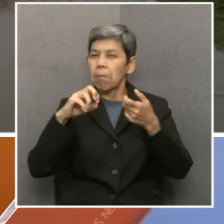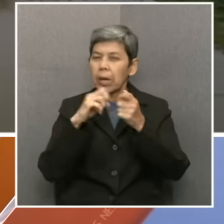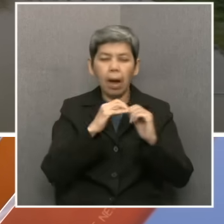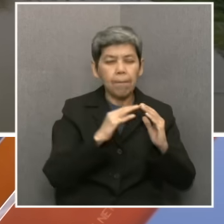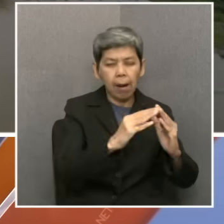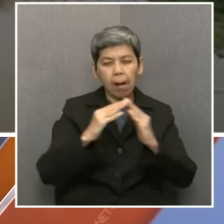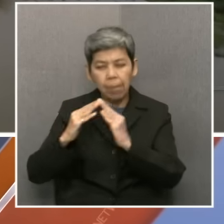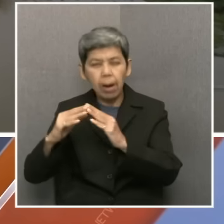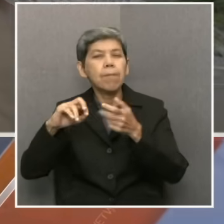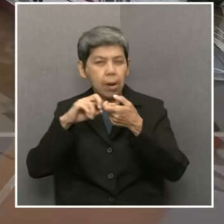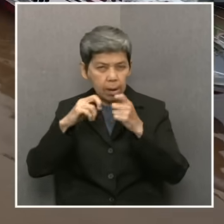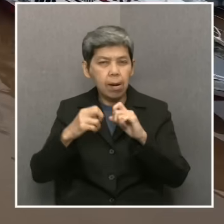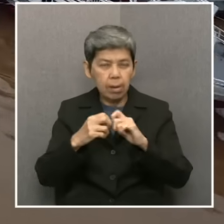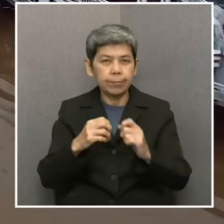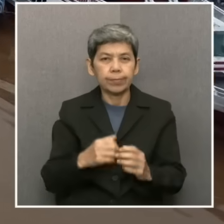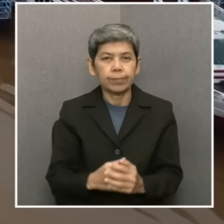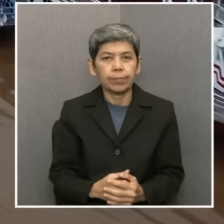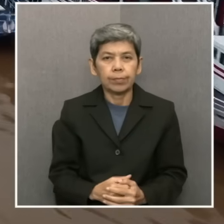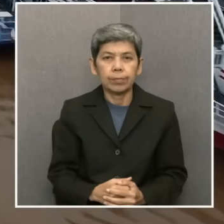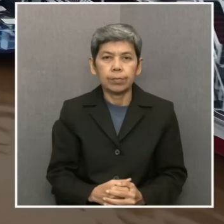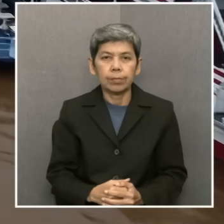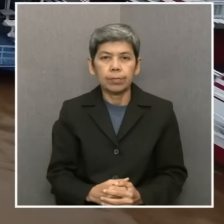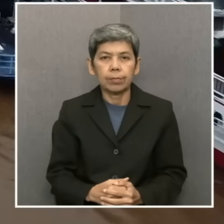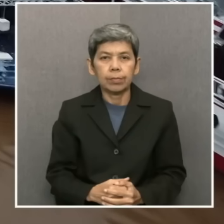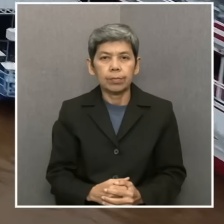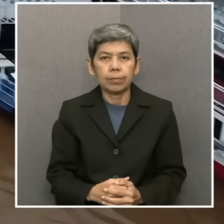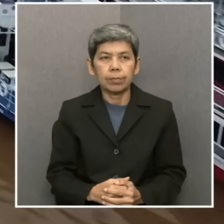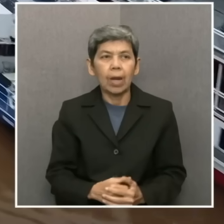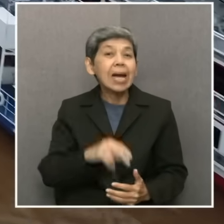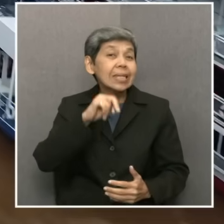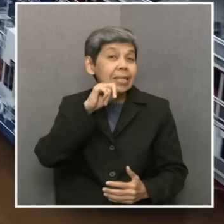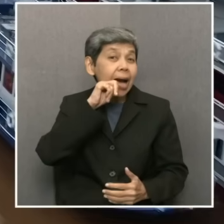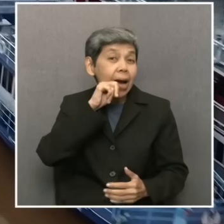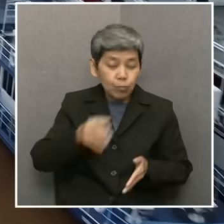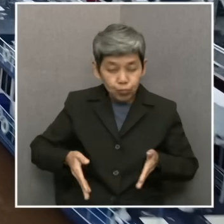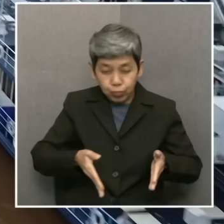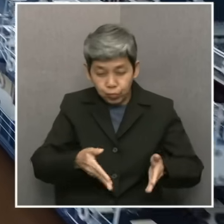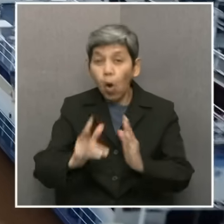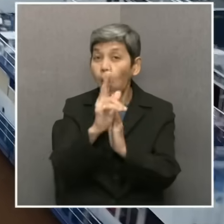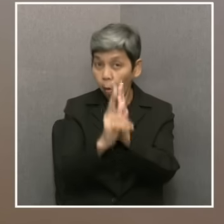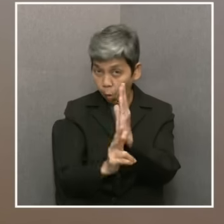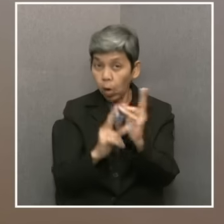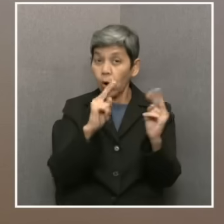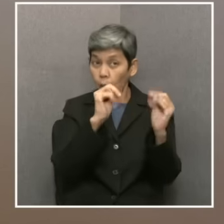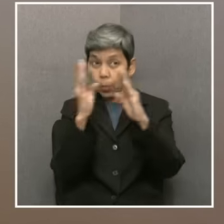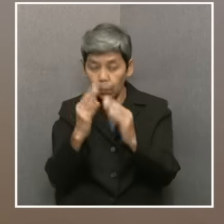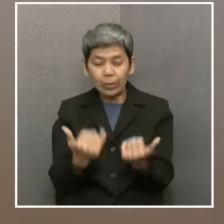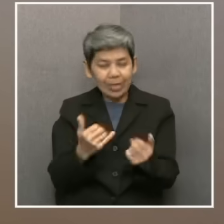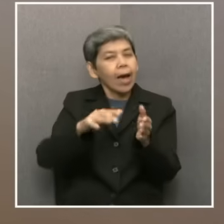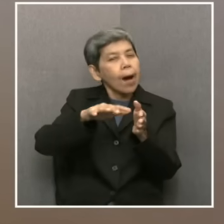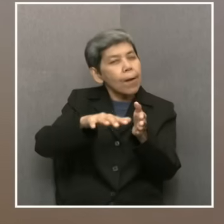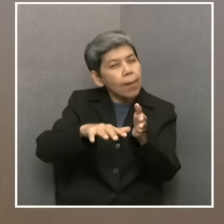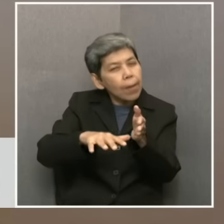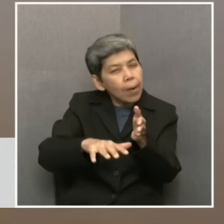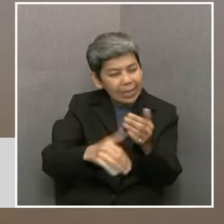เรือนของประชาชนค่ะระดับน้ำโขงที่ไหลผ่านจังหวัดนครพนมเริ่มลดลงล่าสุดอยู่